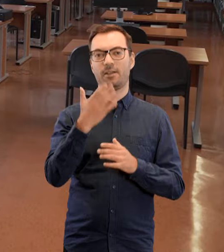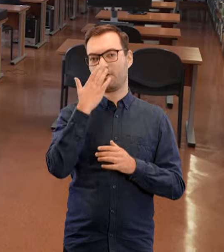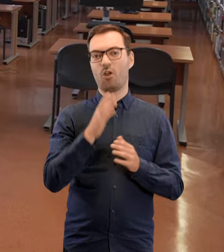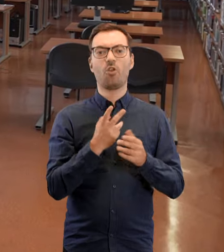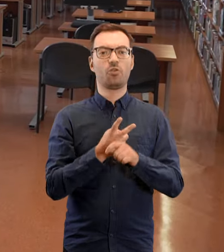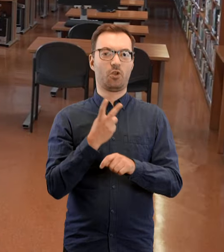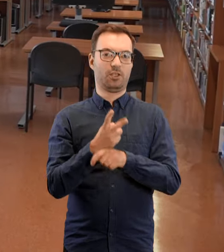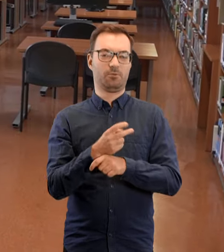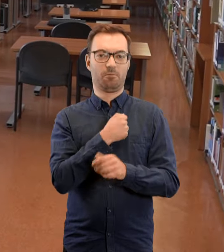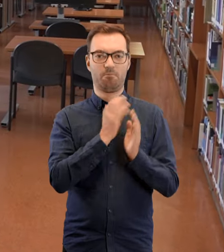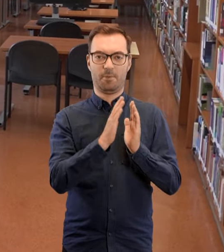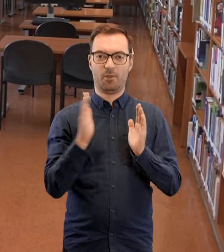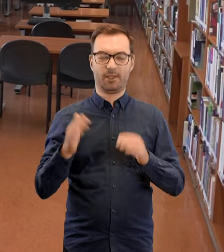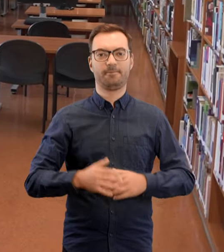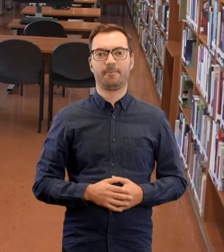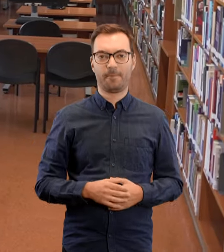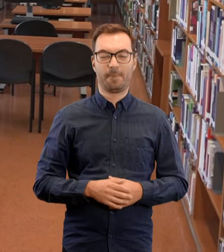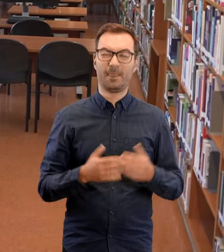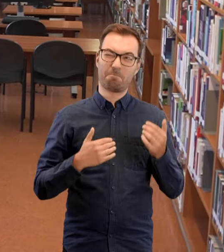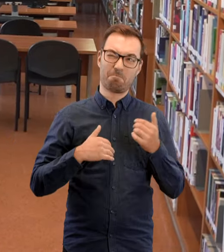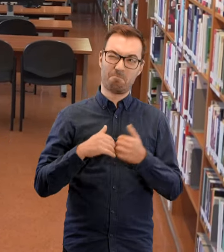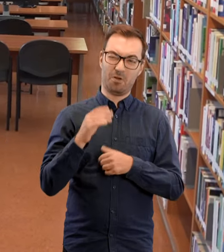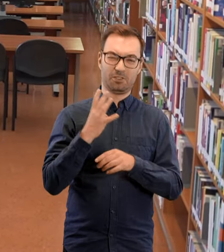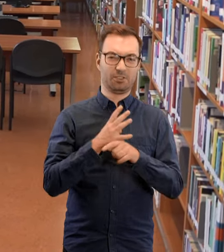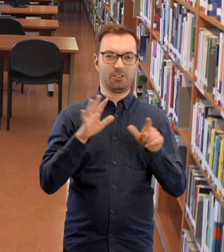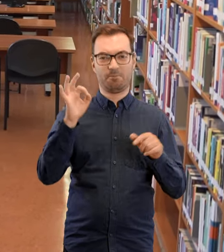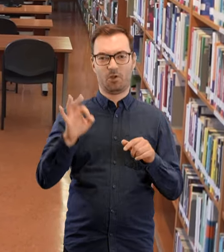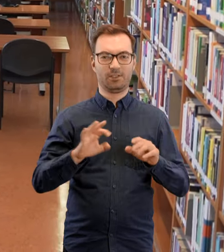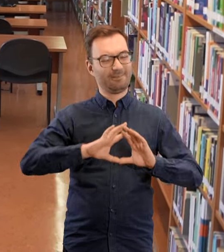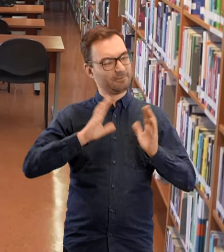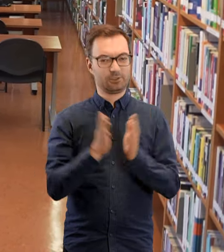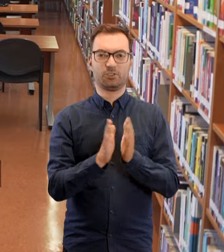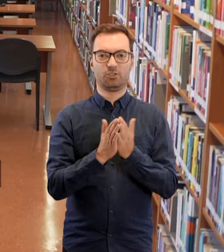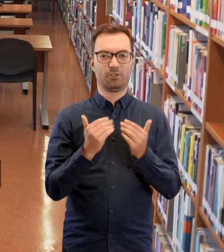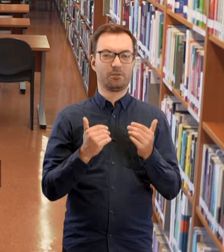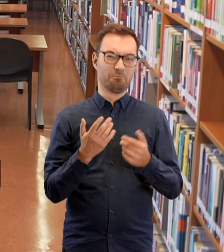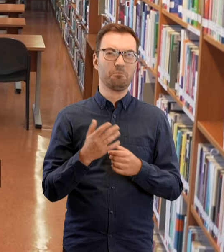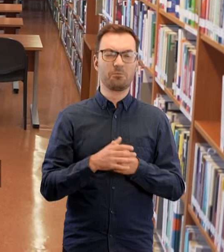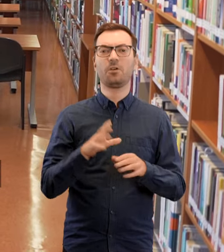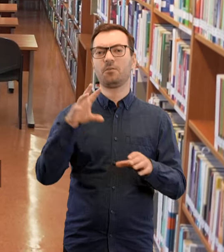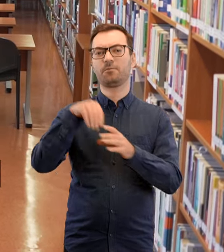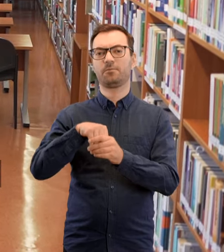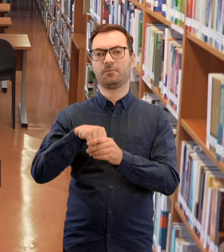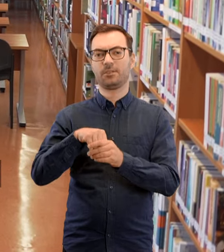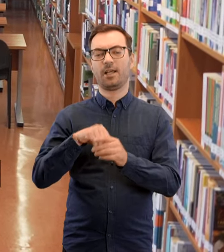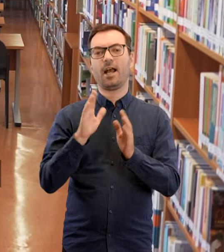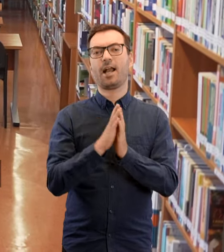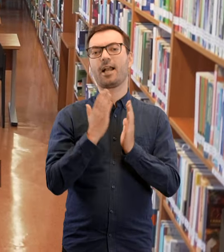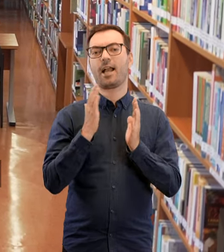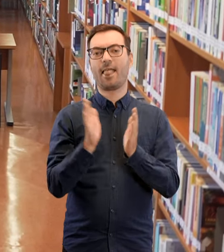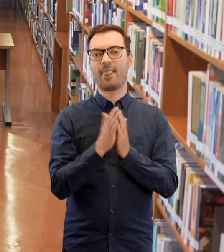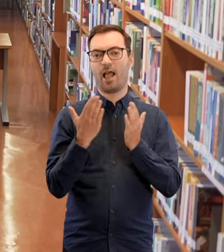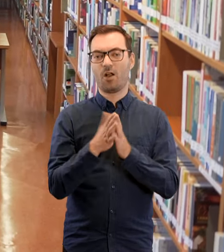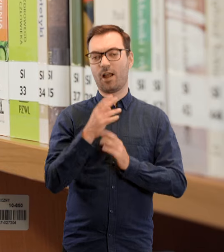dla właśnie tych osób. Ponad 47% wszystkich książek z naszego katalogu znajduje się w katalogu